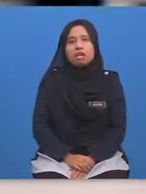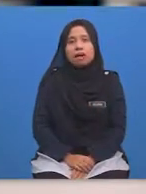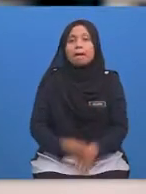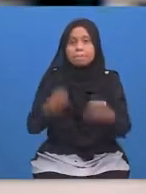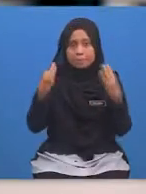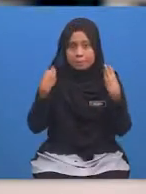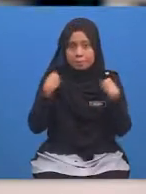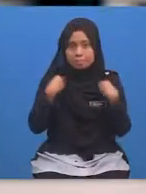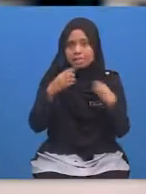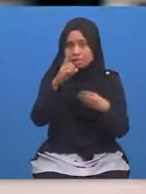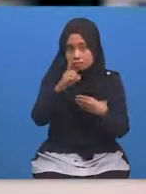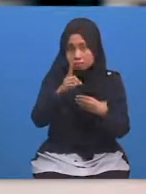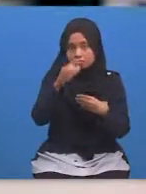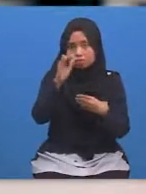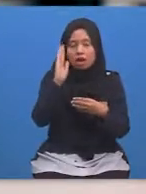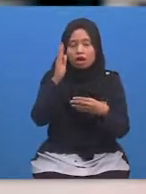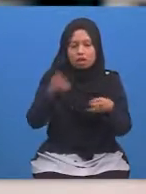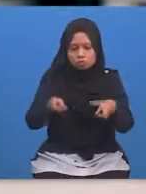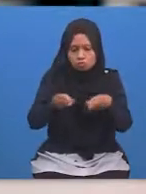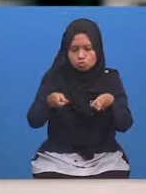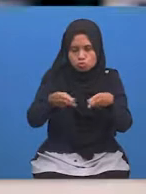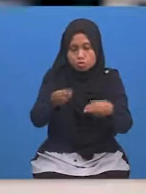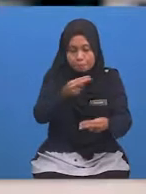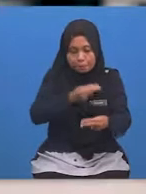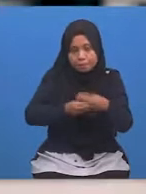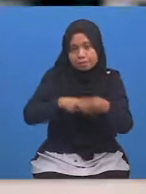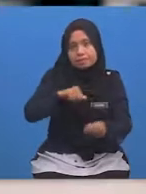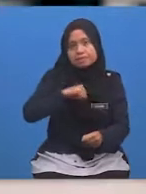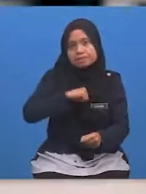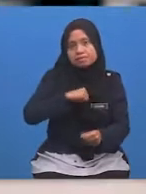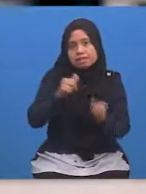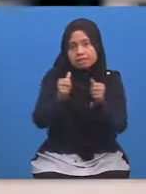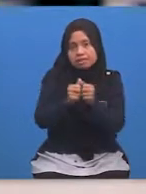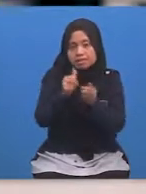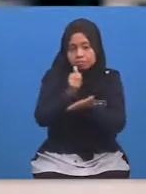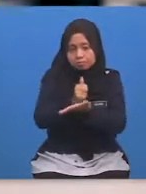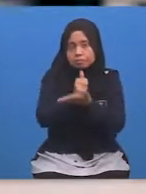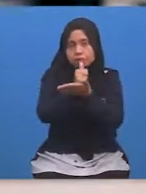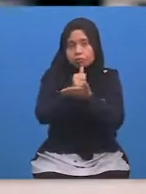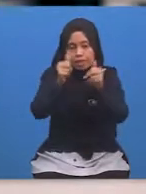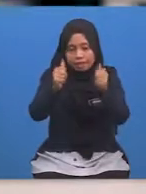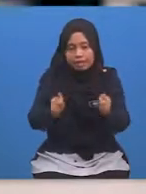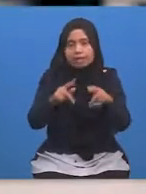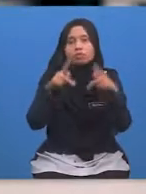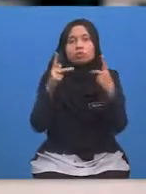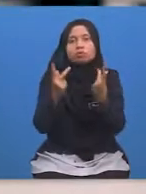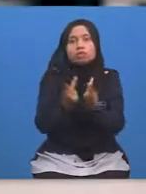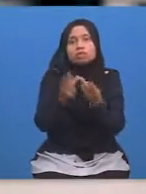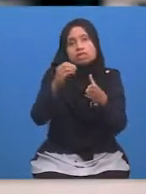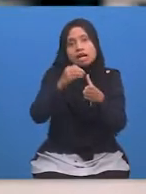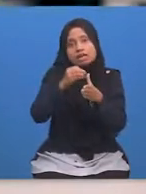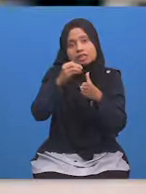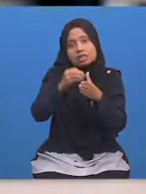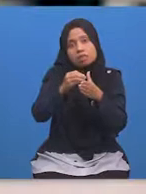Pemilik tunggal akan menguruskan perniagaannya sendiri dengan bantuan ahli keluarga